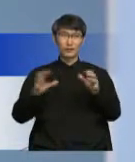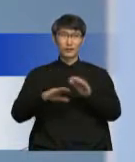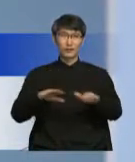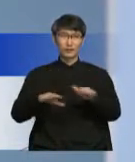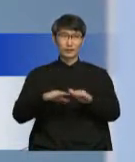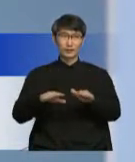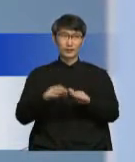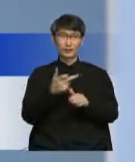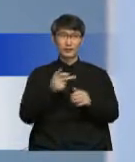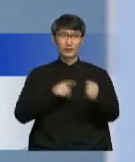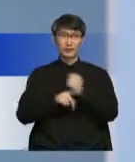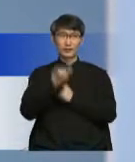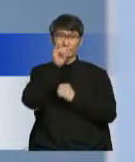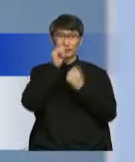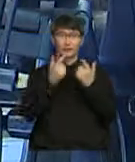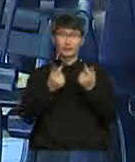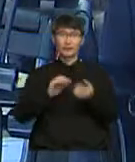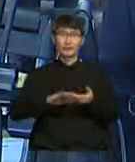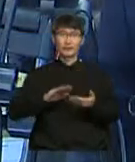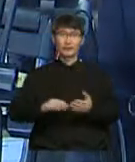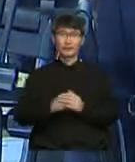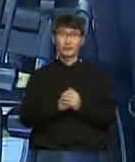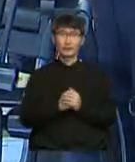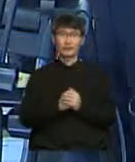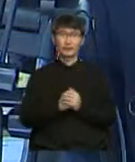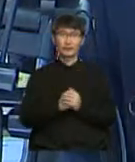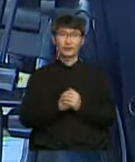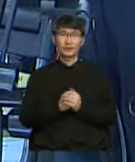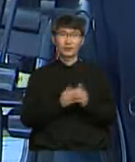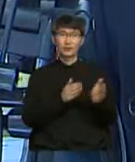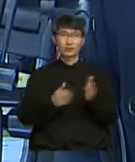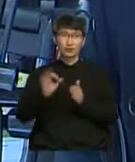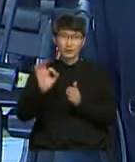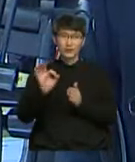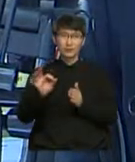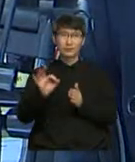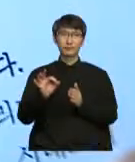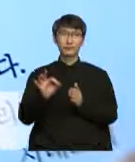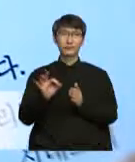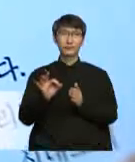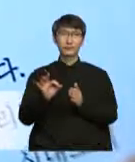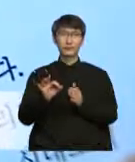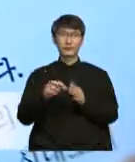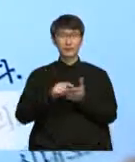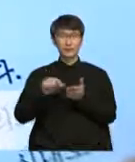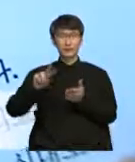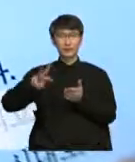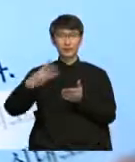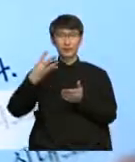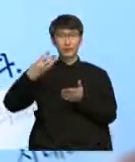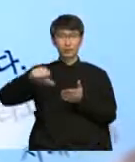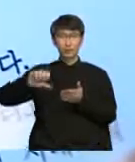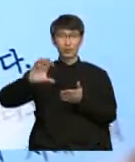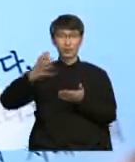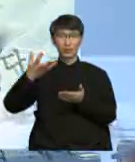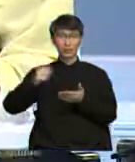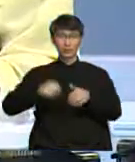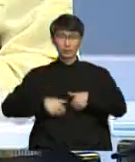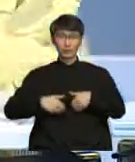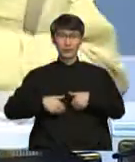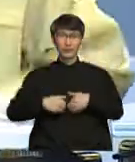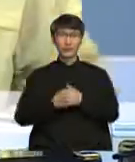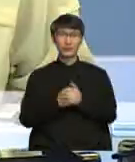데 아주 큰 의미가 있는 것 같습니다. 한편 입학 준비금으로 소요되는 예산은 대략 405억 원 정도로 추산되고